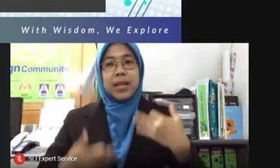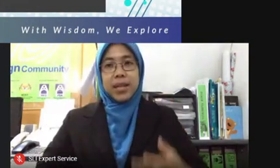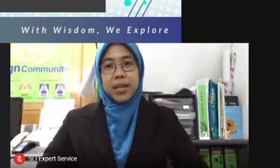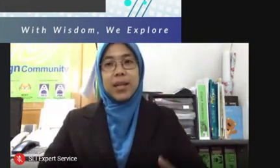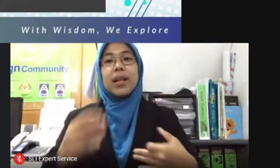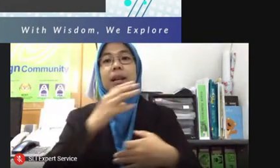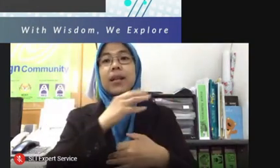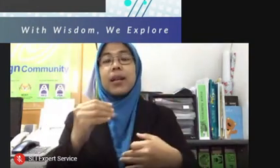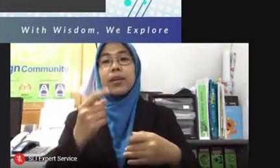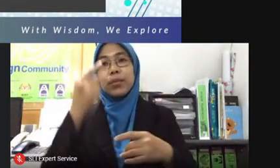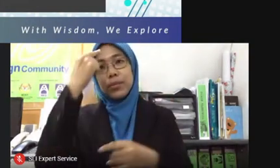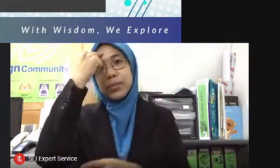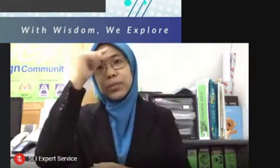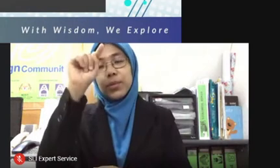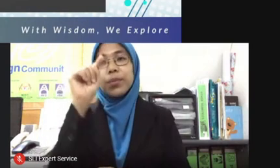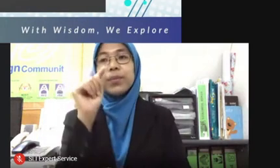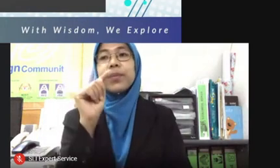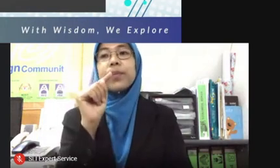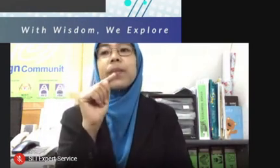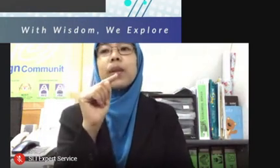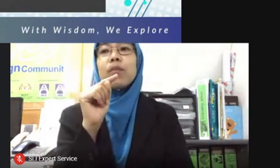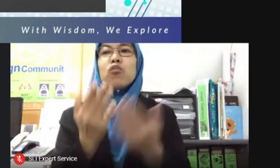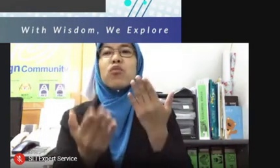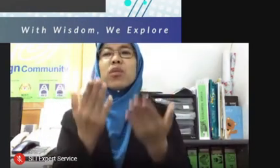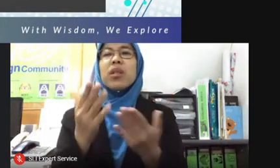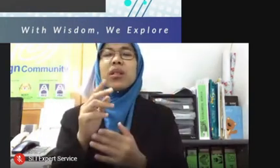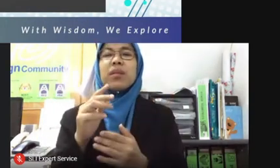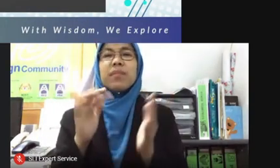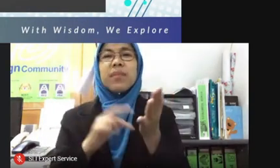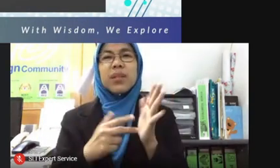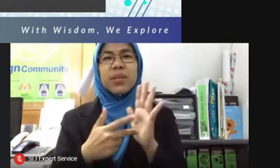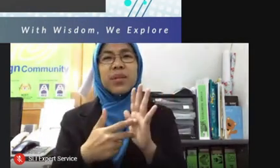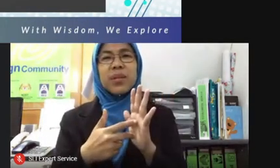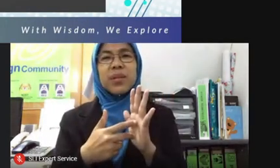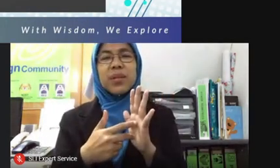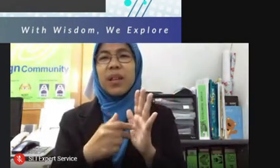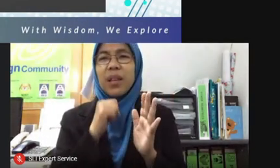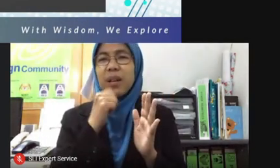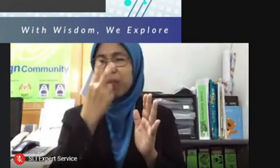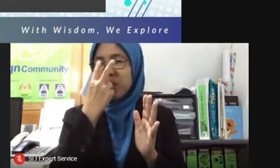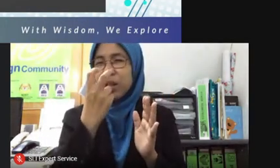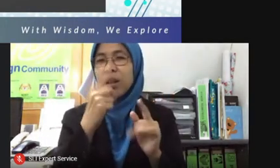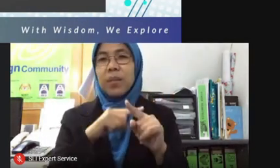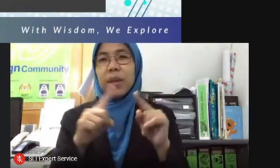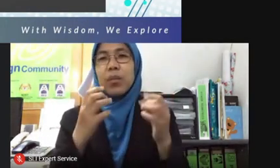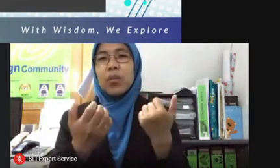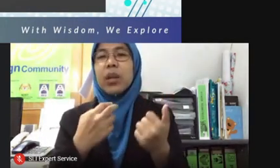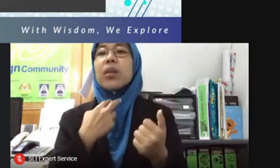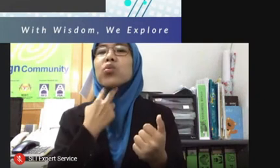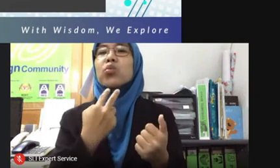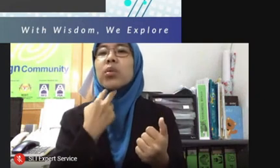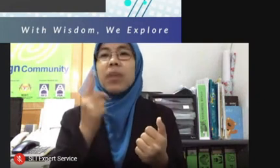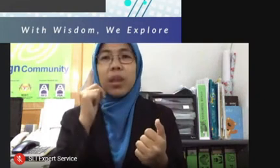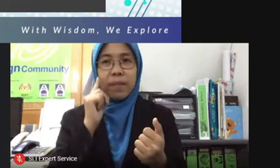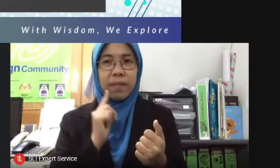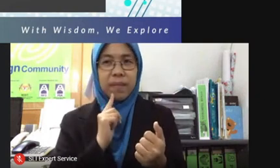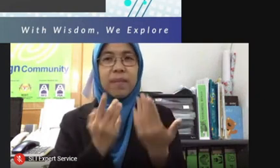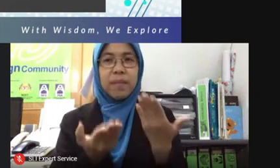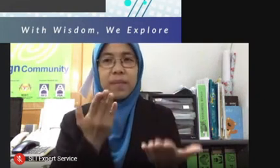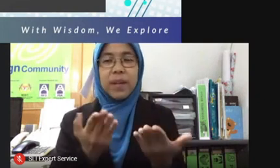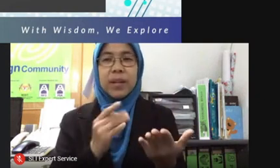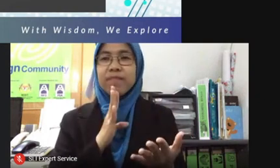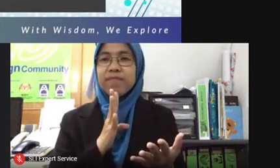kalau dari segi mungkin masuk Cik Nasir tadi mungkin tak buta tapi mungkin tak boleh bersuara. Ataupun